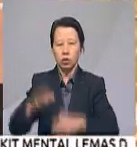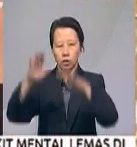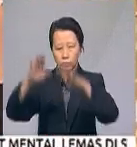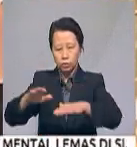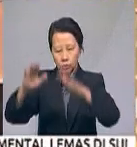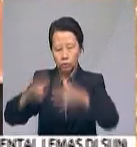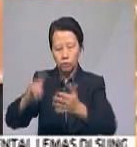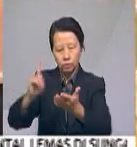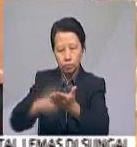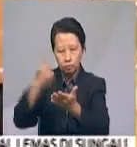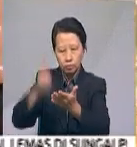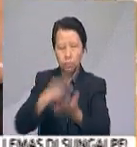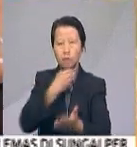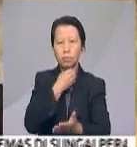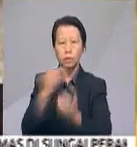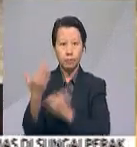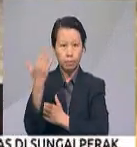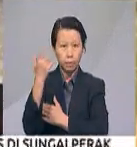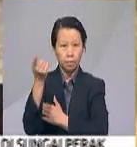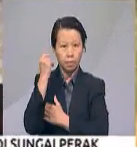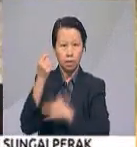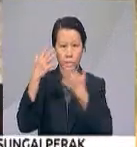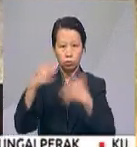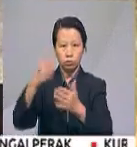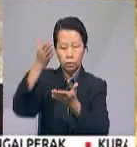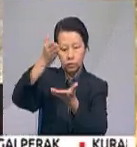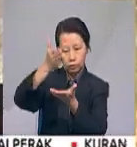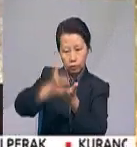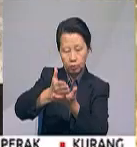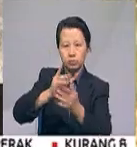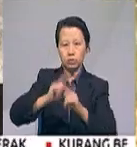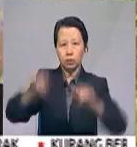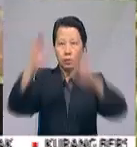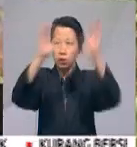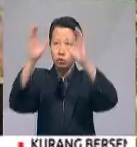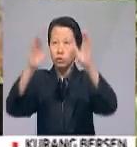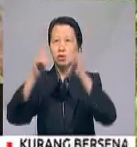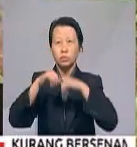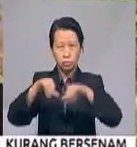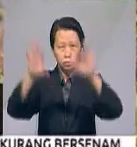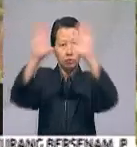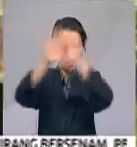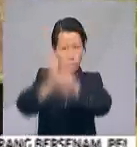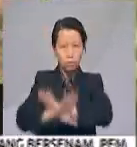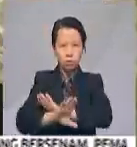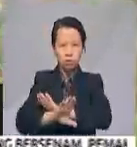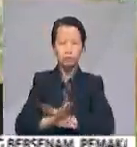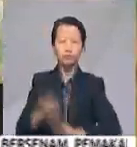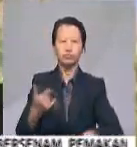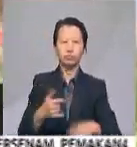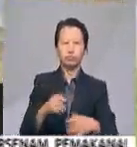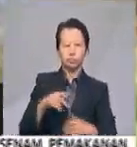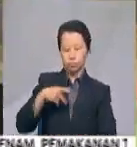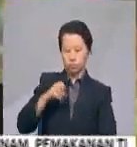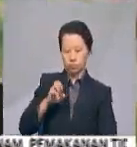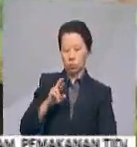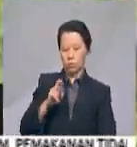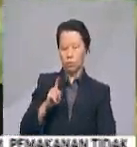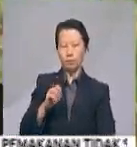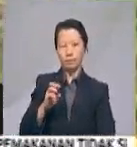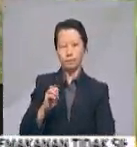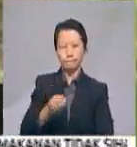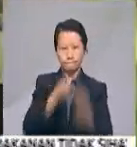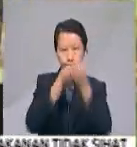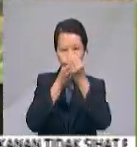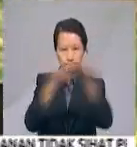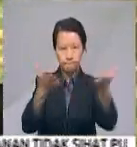di sekitar negeri Perak sejak pagi tadi telah berhenti namun cuaca masih mendung petang tadi. Menurut laman portal info bencana